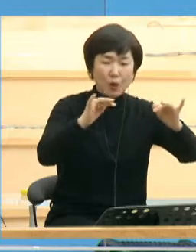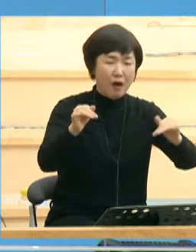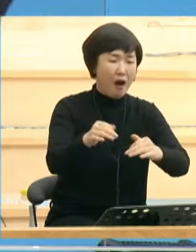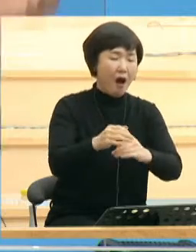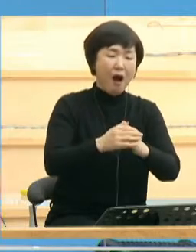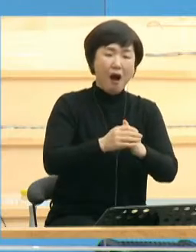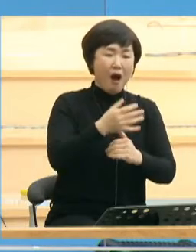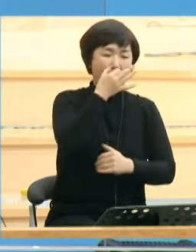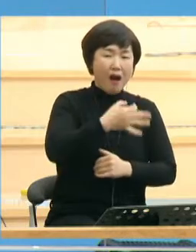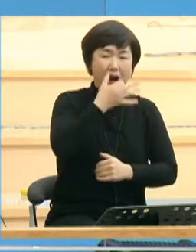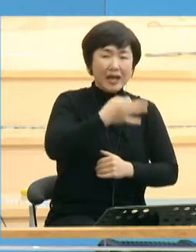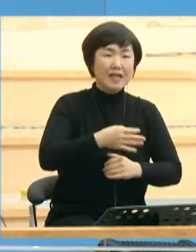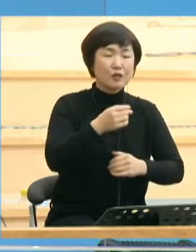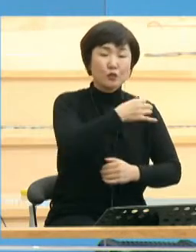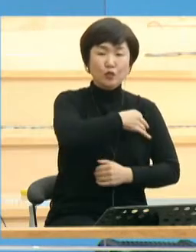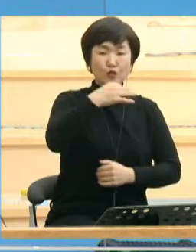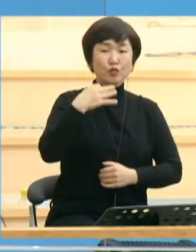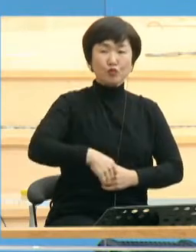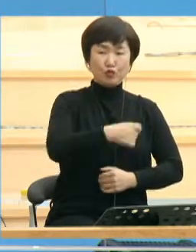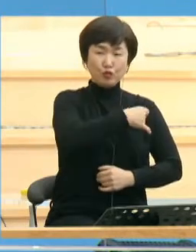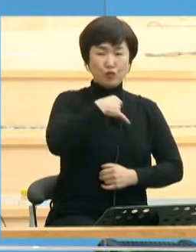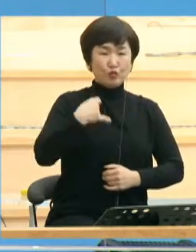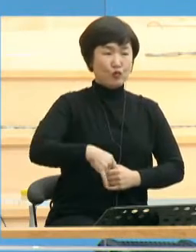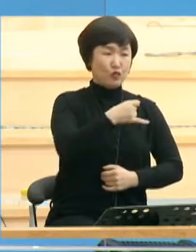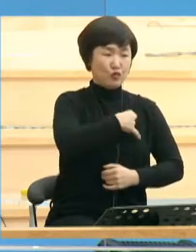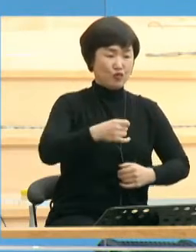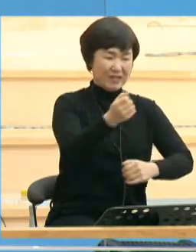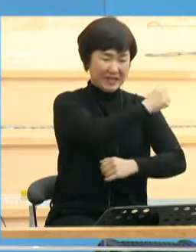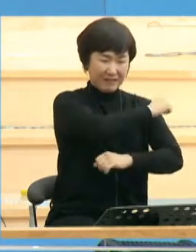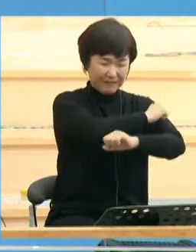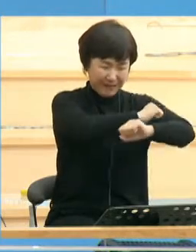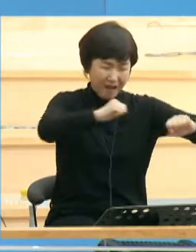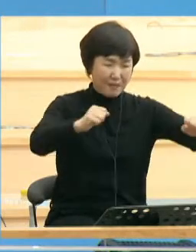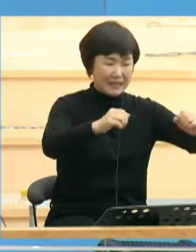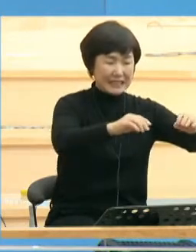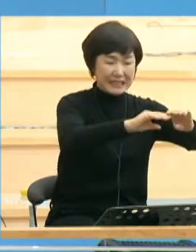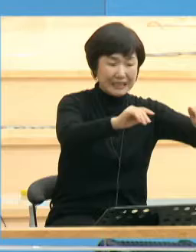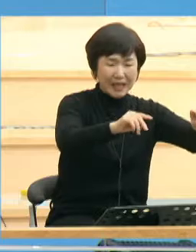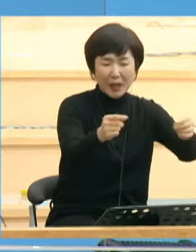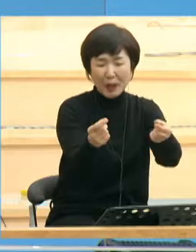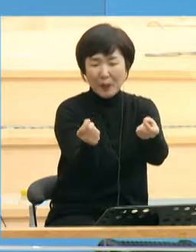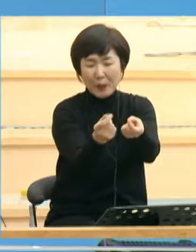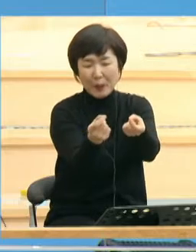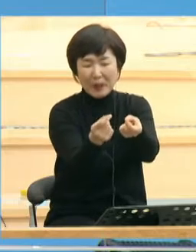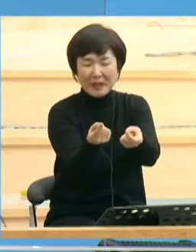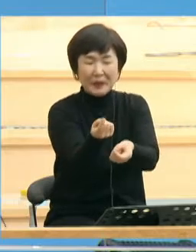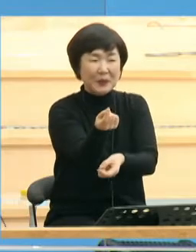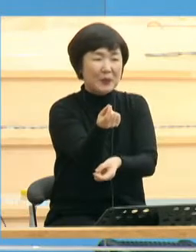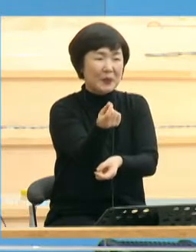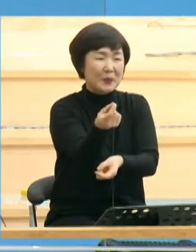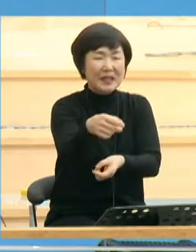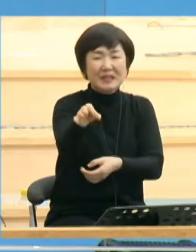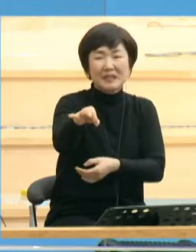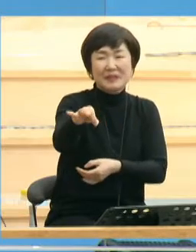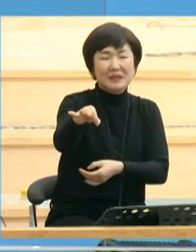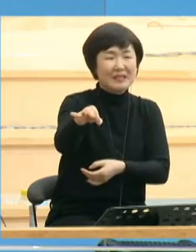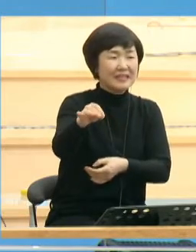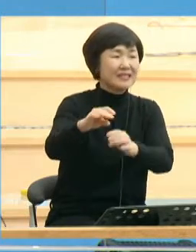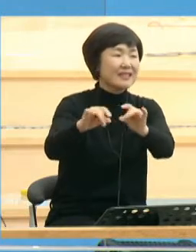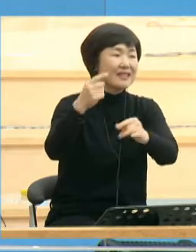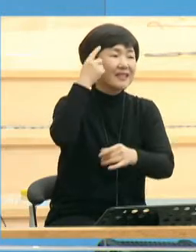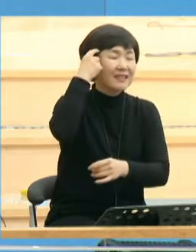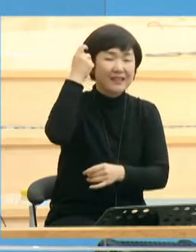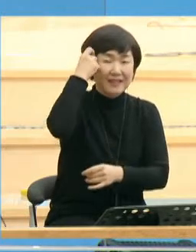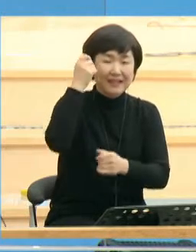충북 딱 죽던 끄트머리에 붙어 있는 조그만한 미지의 땅 에 불과해 섰어요 기껏 복음이 들어간 25년이